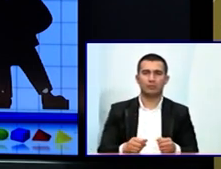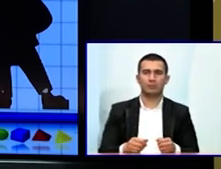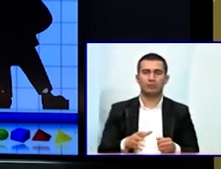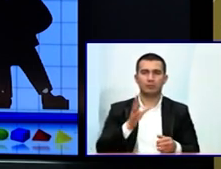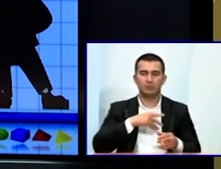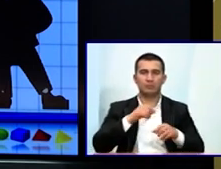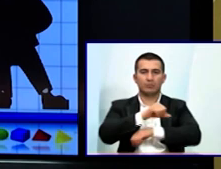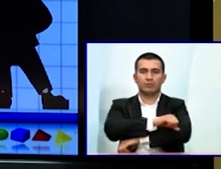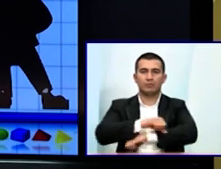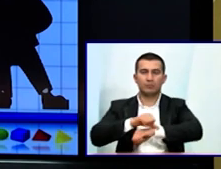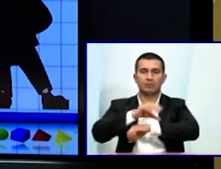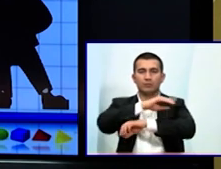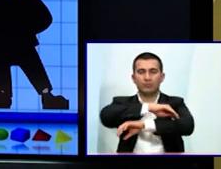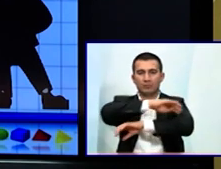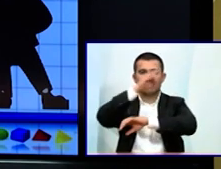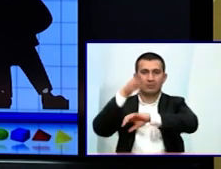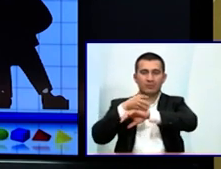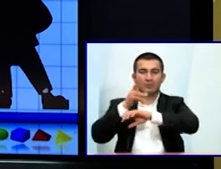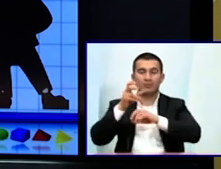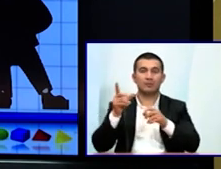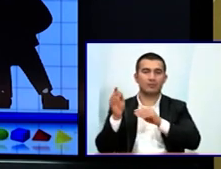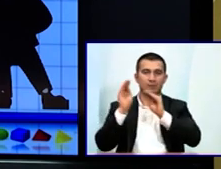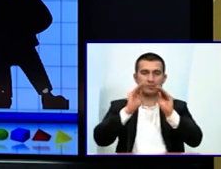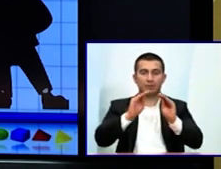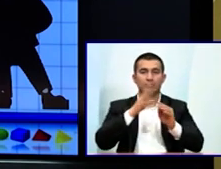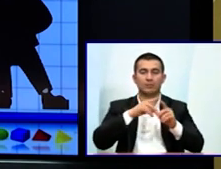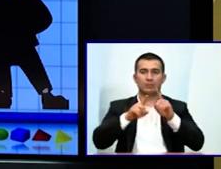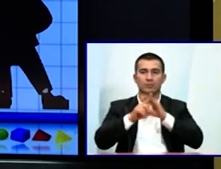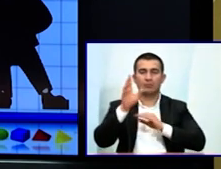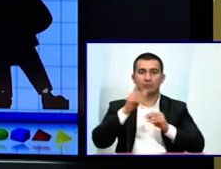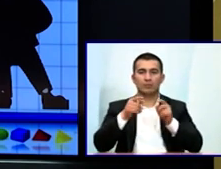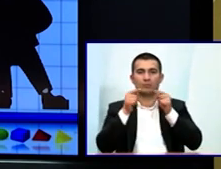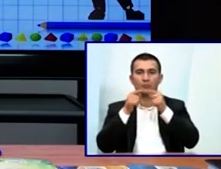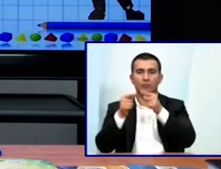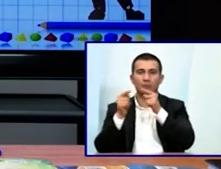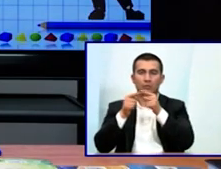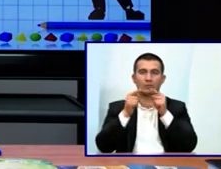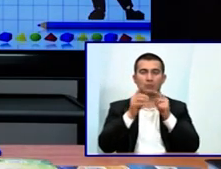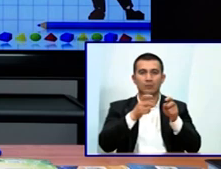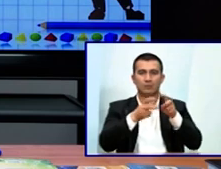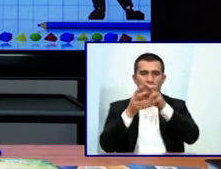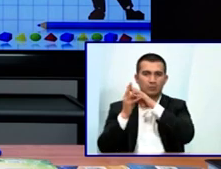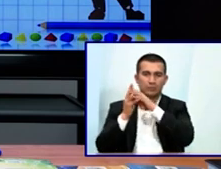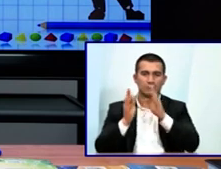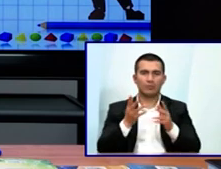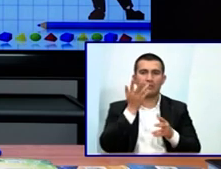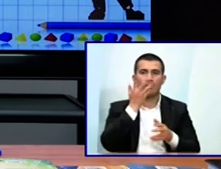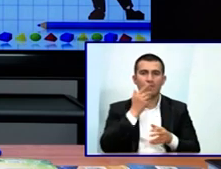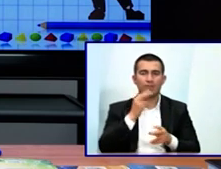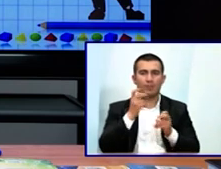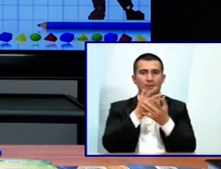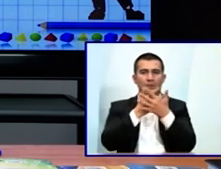Transportir yordamida burchaklarni yasaymiz. Hosil bo'lgan burchaklarni har xil ranglar